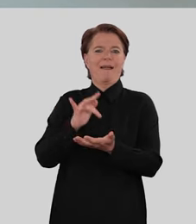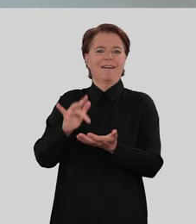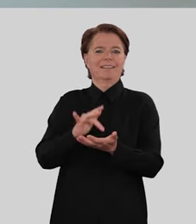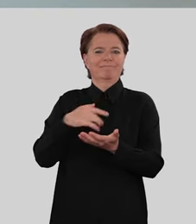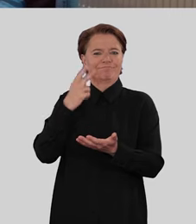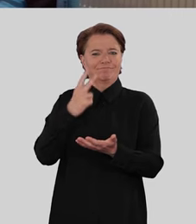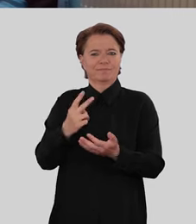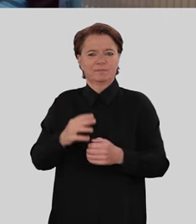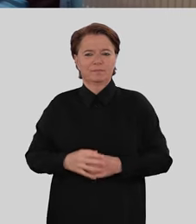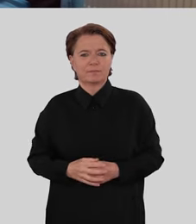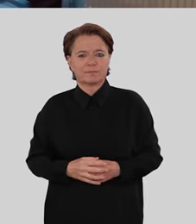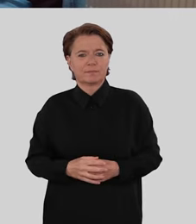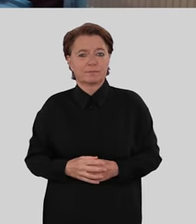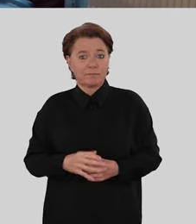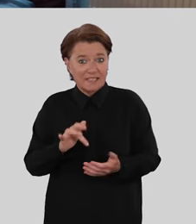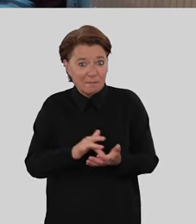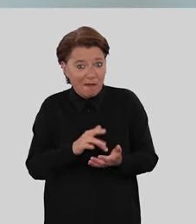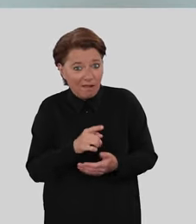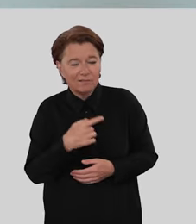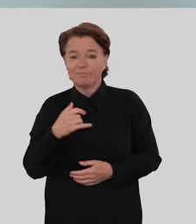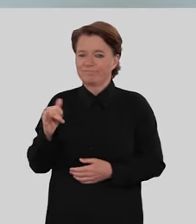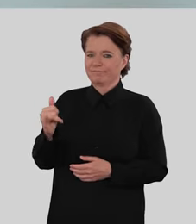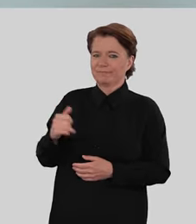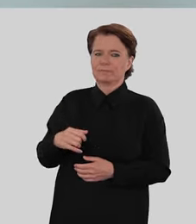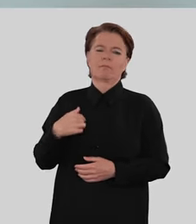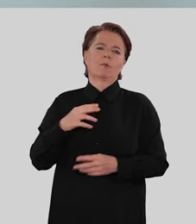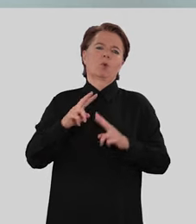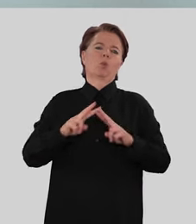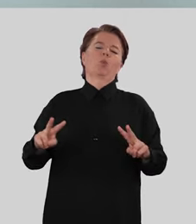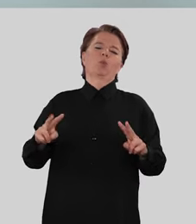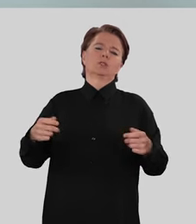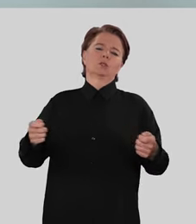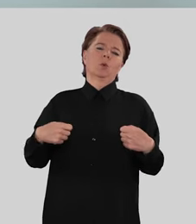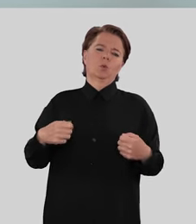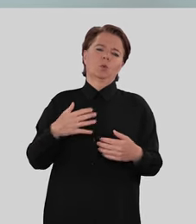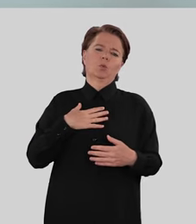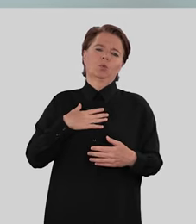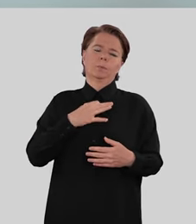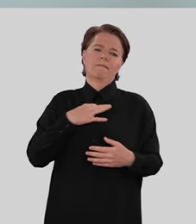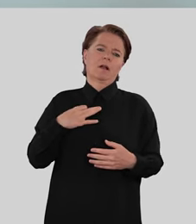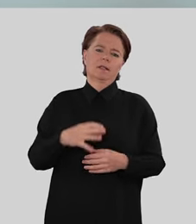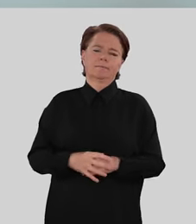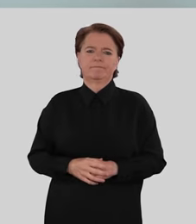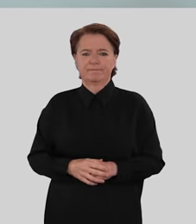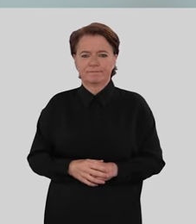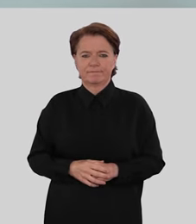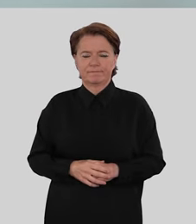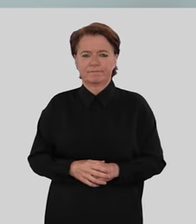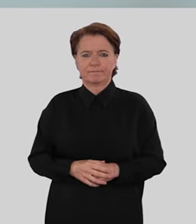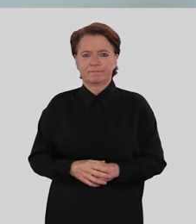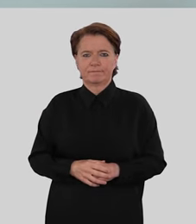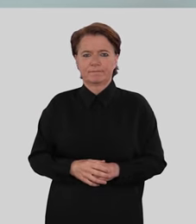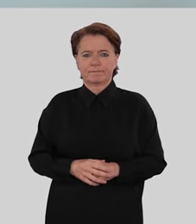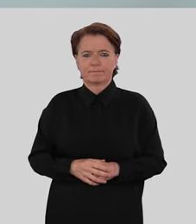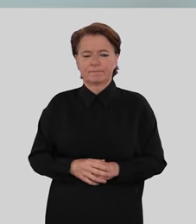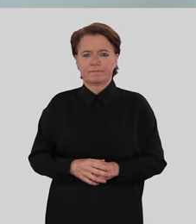iPad gucken. iPad gucken? Ja. Wohl meine